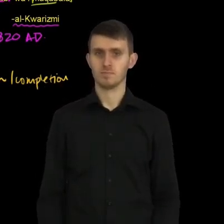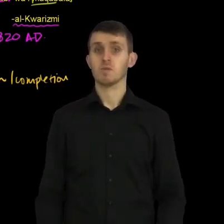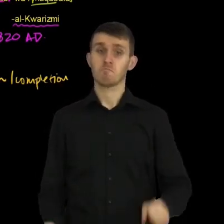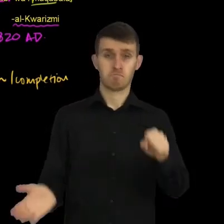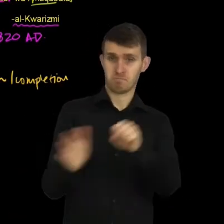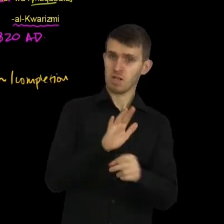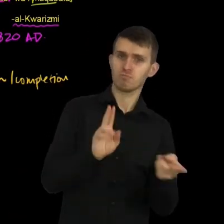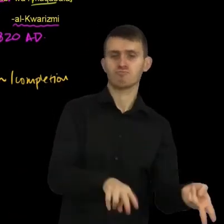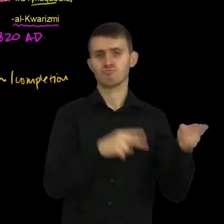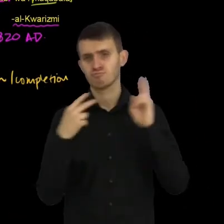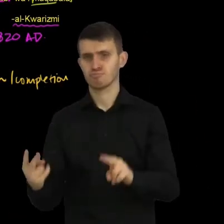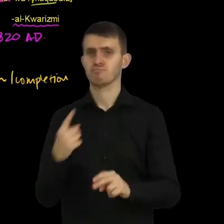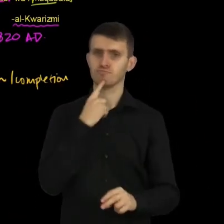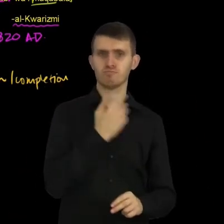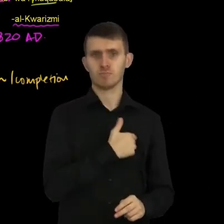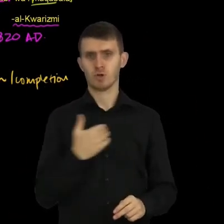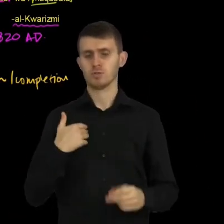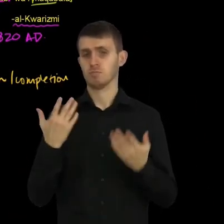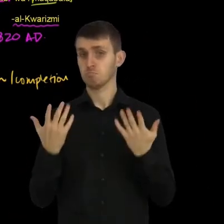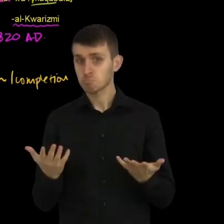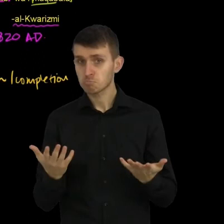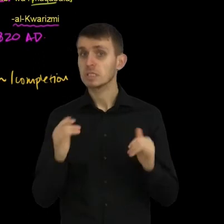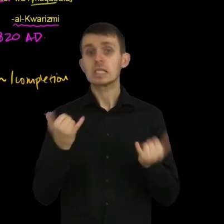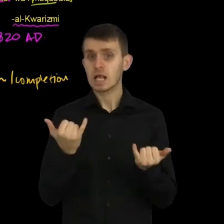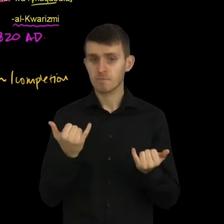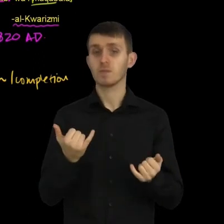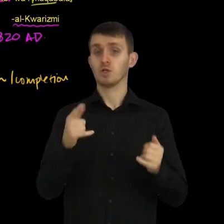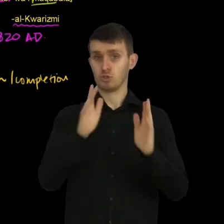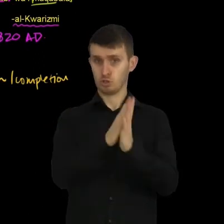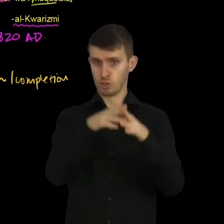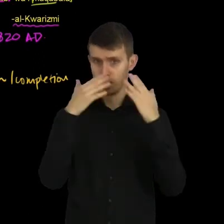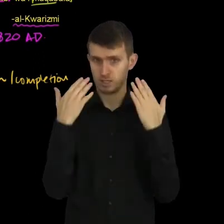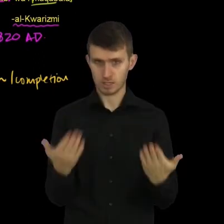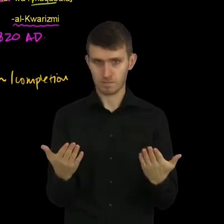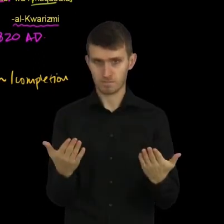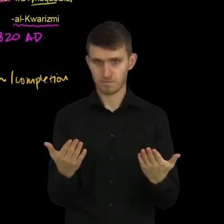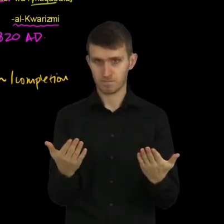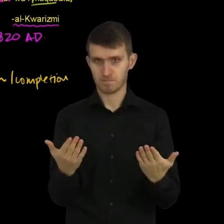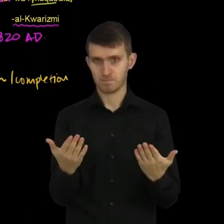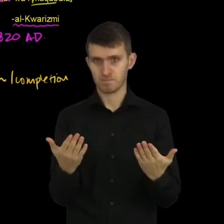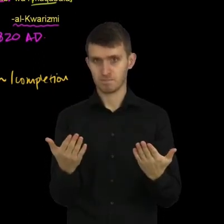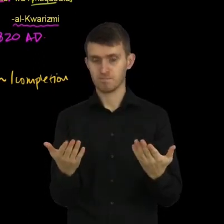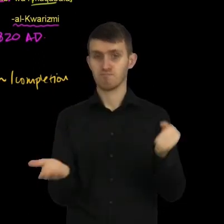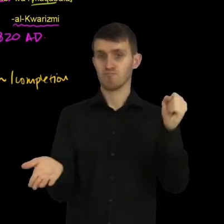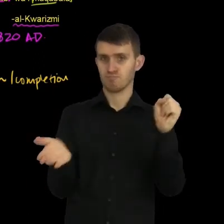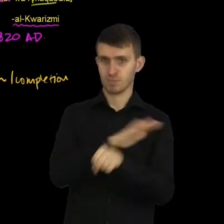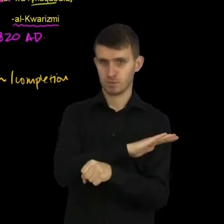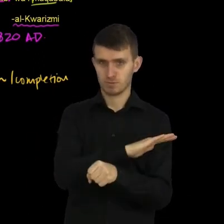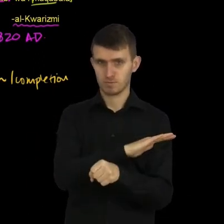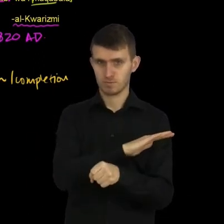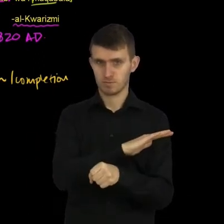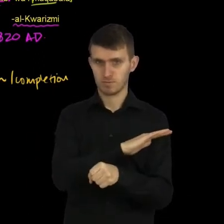równoważenie zatem pełne tłumaczenie może zrobię odcinek o tłumaczeniach arabskiego księga